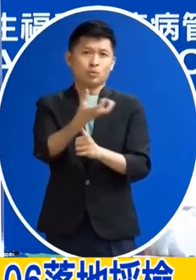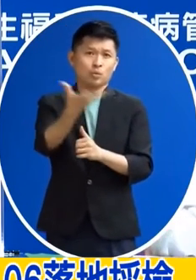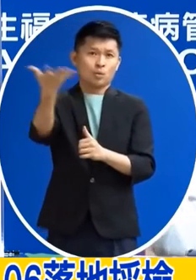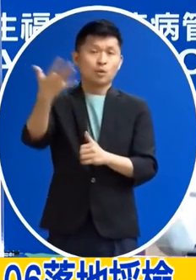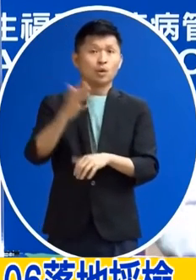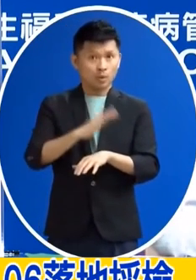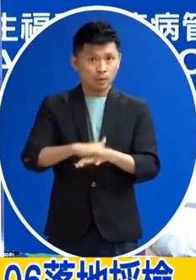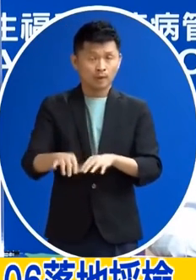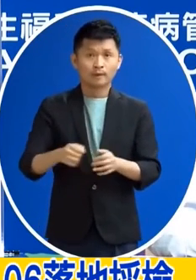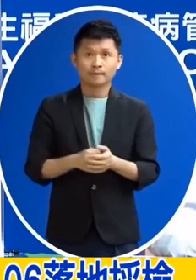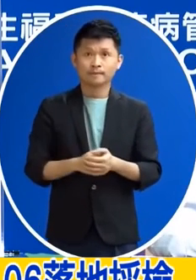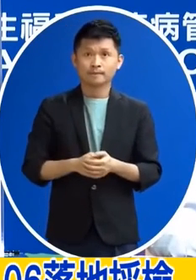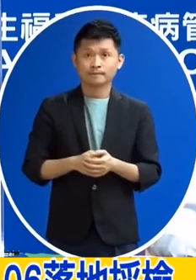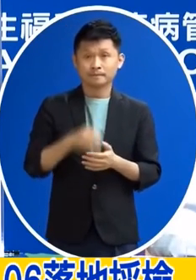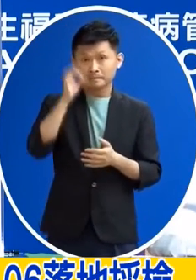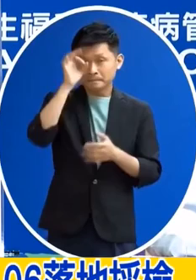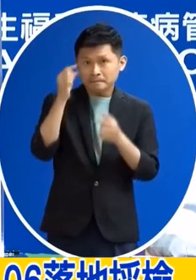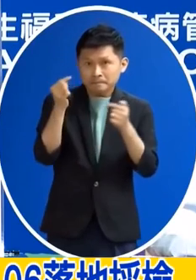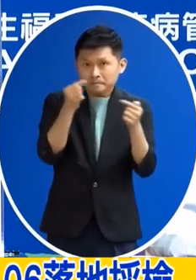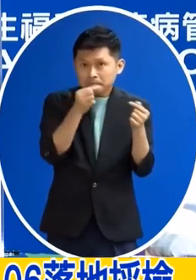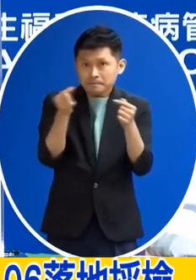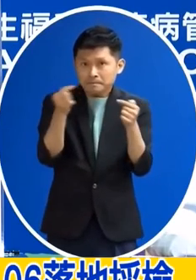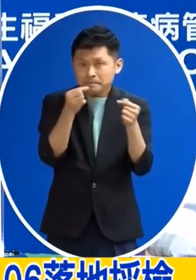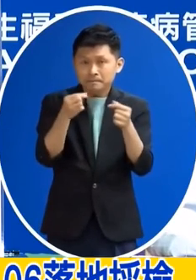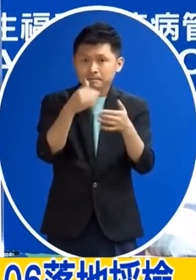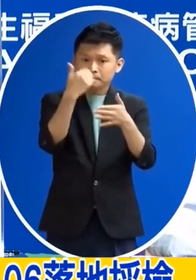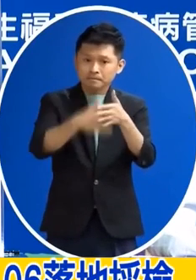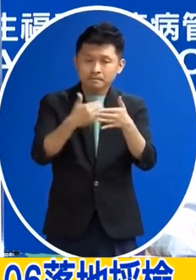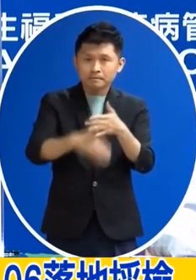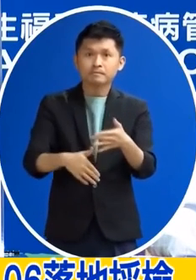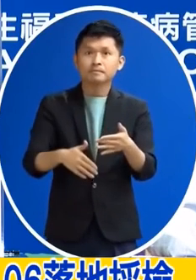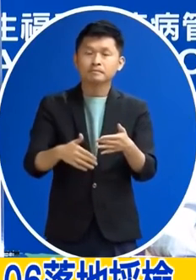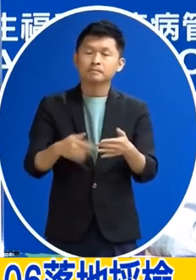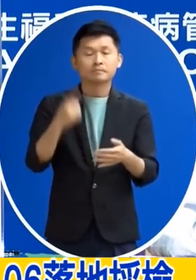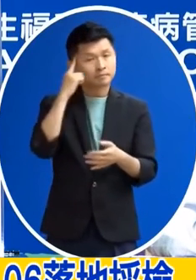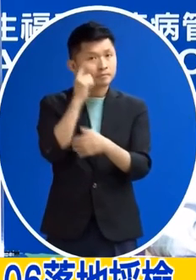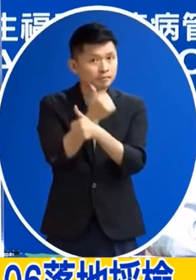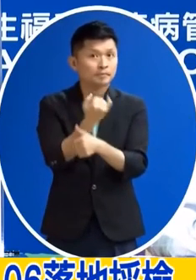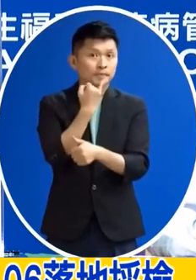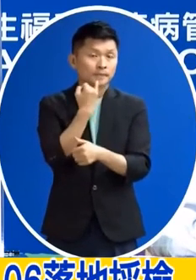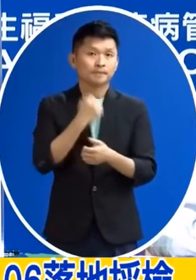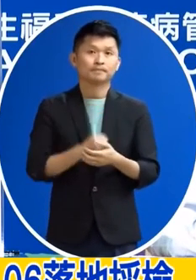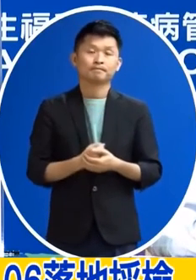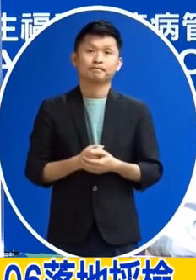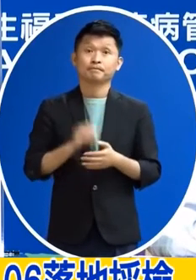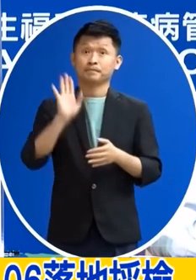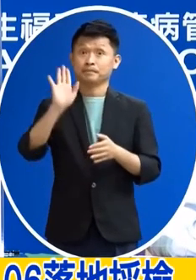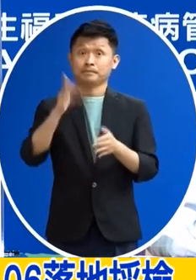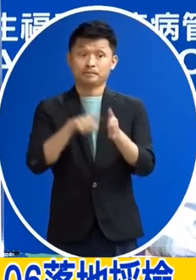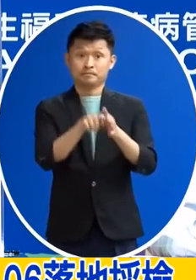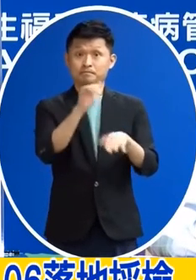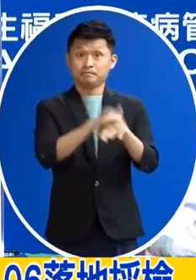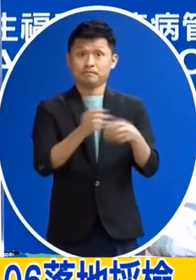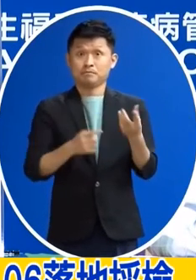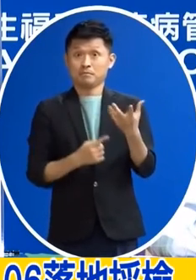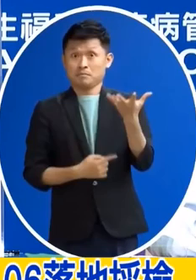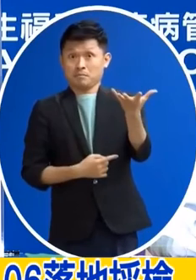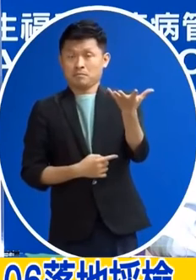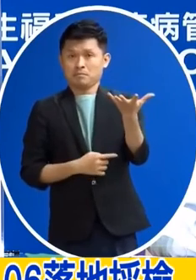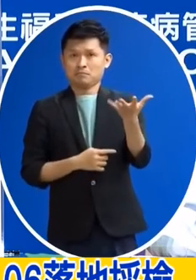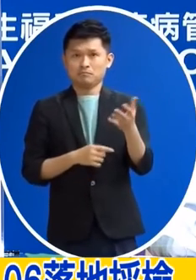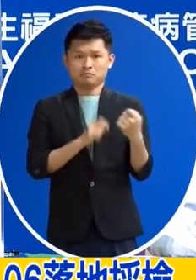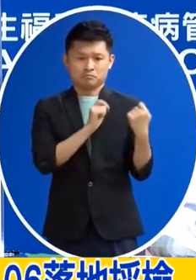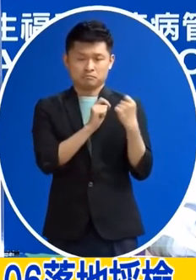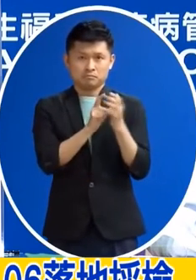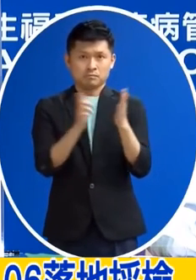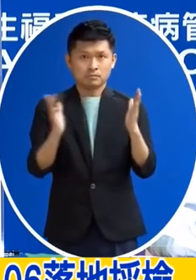那适时的在于简化那也是可以考虑。不过大部分的专家还是认为在这个阶段一